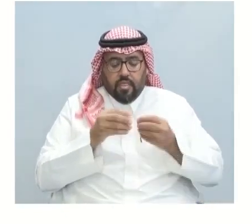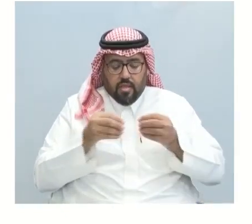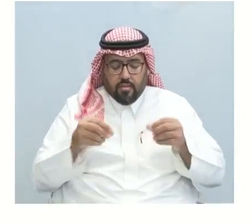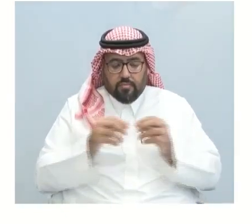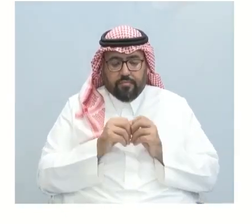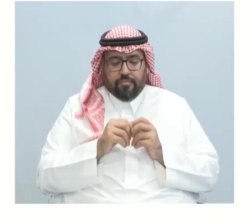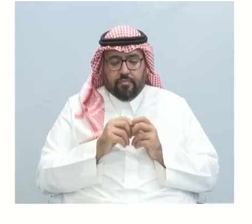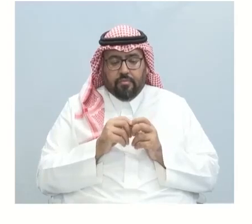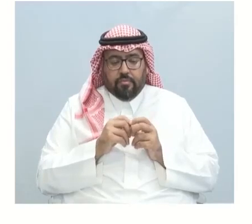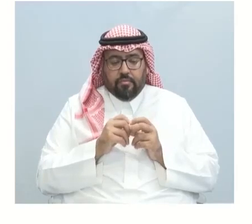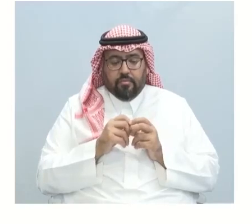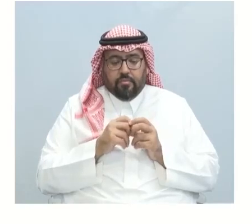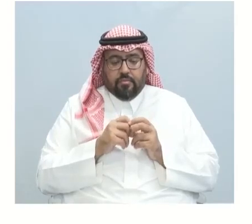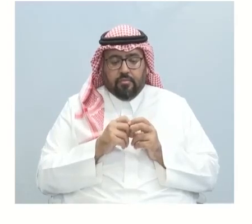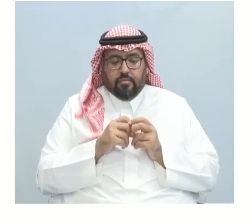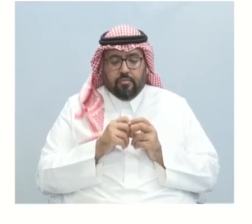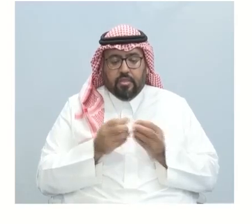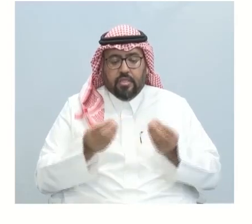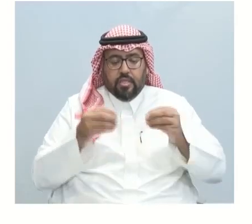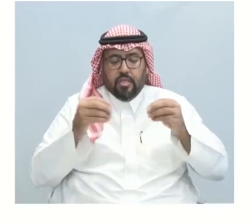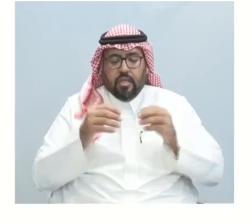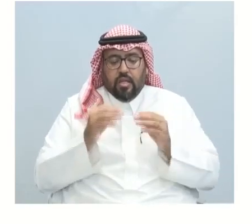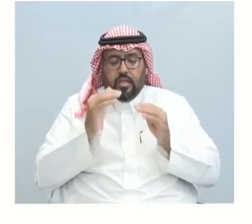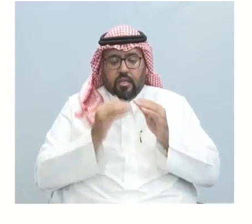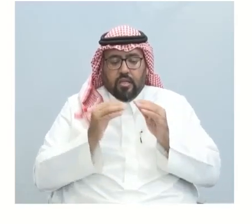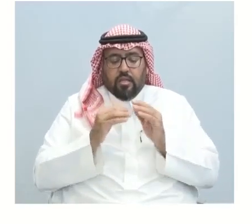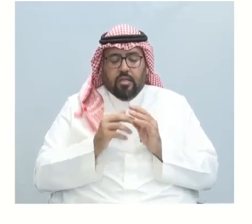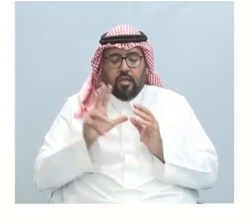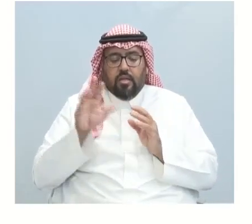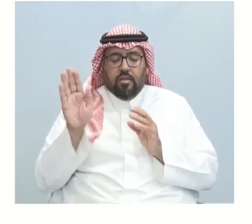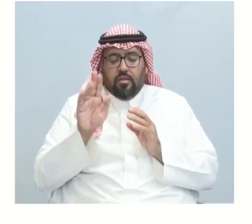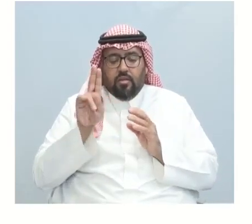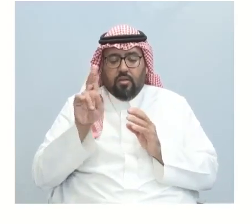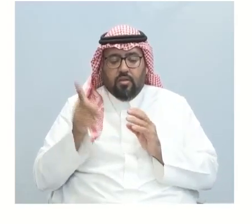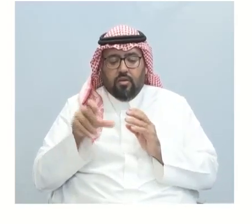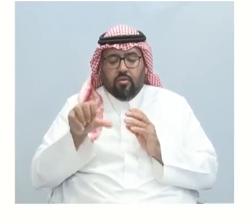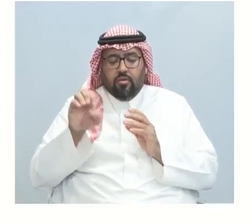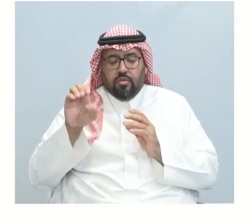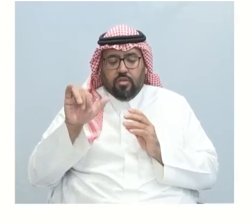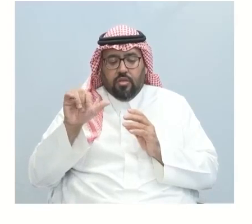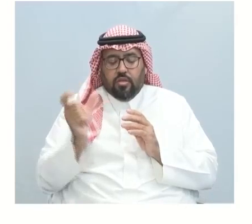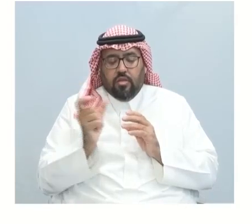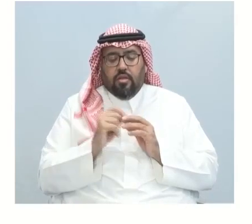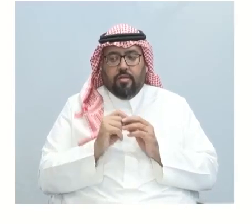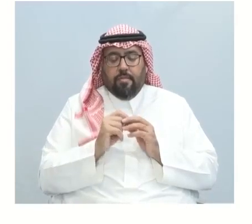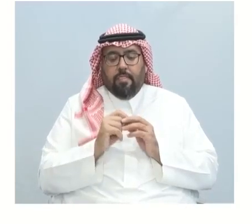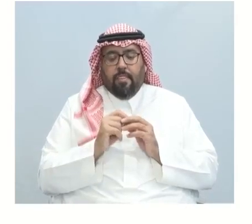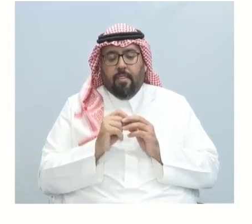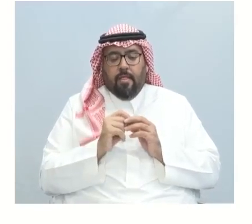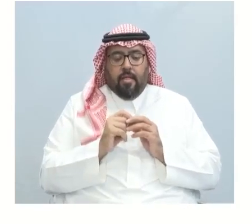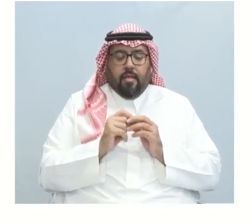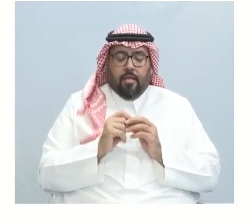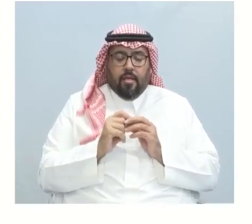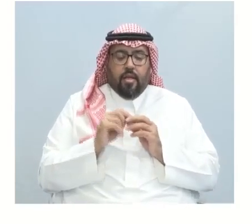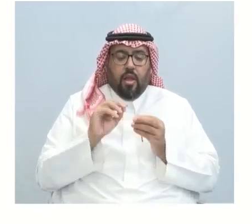ويفرز البروجسترون ويكون هنالك كميه اقل من الاستروجين اذا بشكل معاكس انخفضت كميه الاستروجين الليي